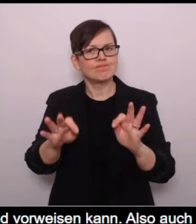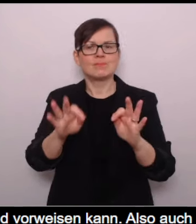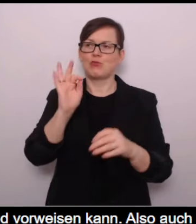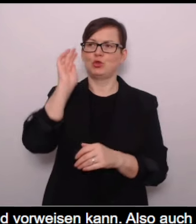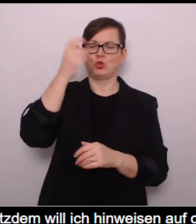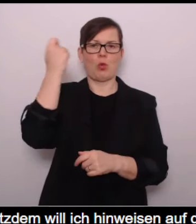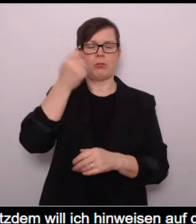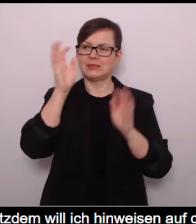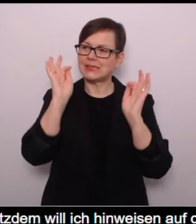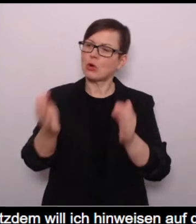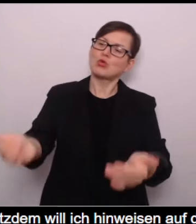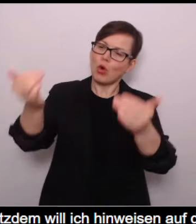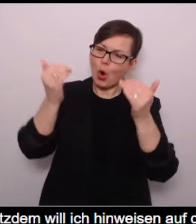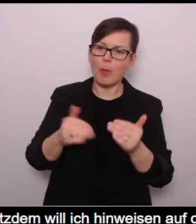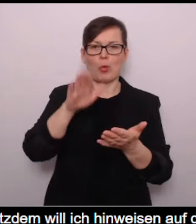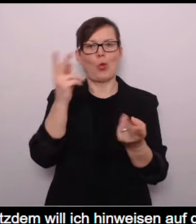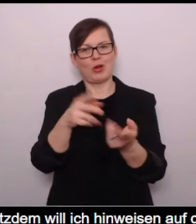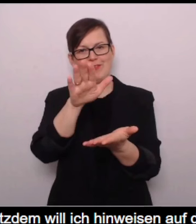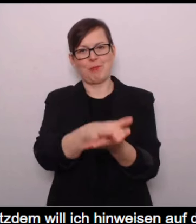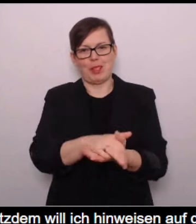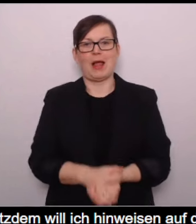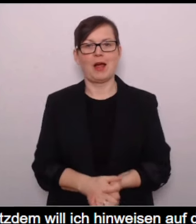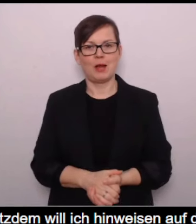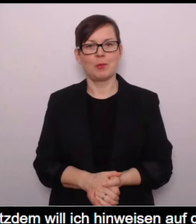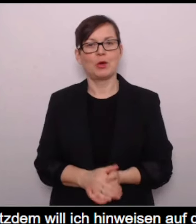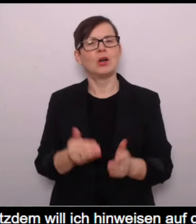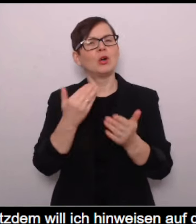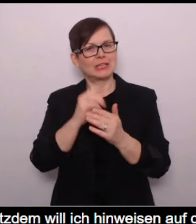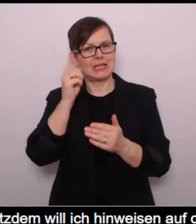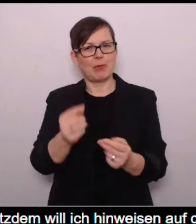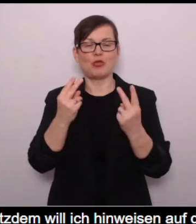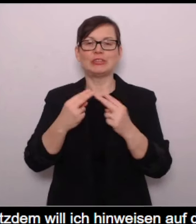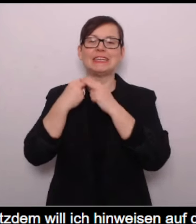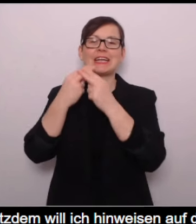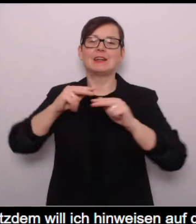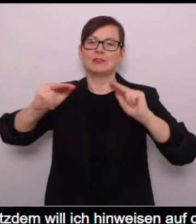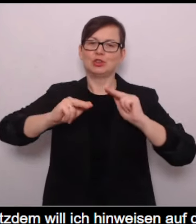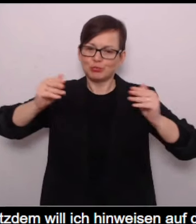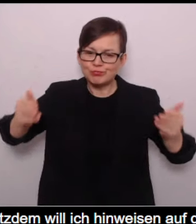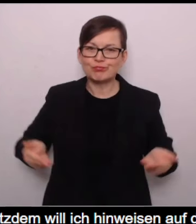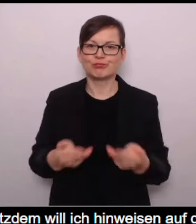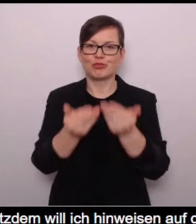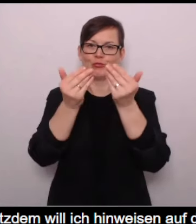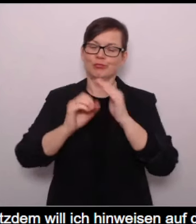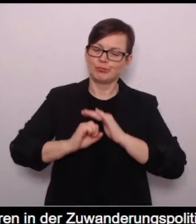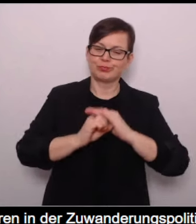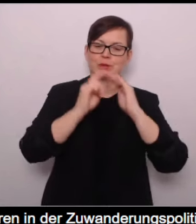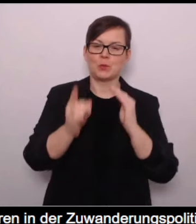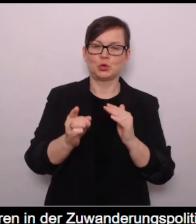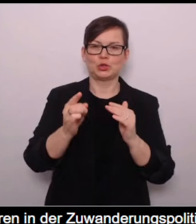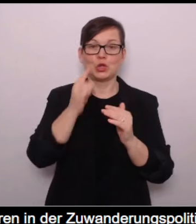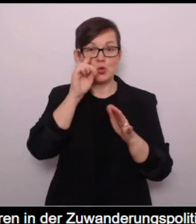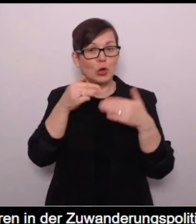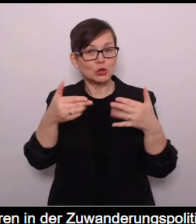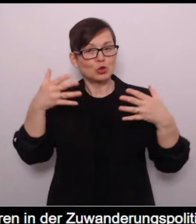dass Bayern weiterhin ein gutes Pflaster für Zukunftsbetriebe ist, um damit auch der traditionellen Wirtschaft